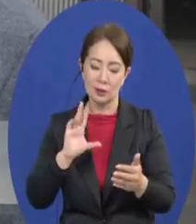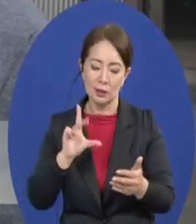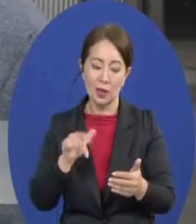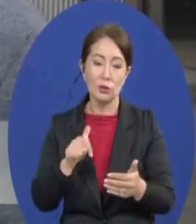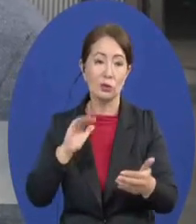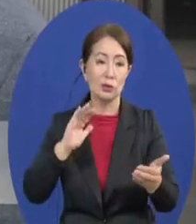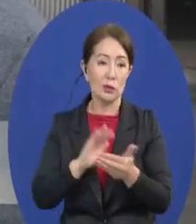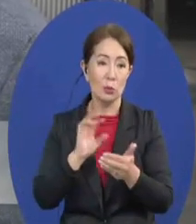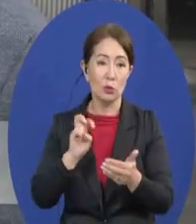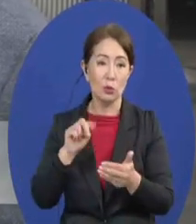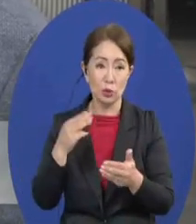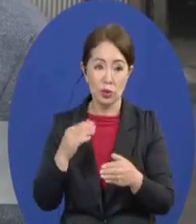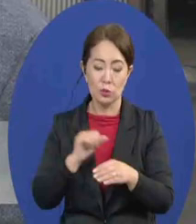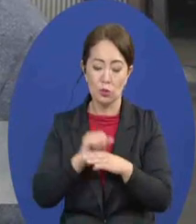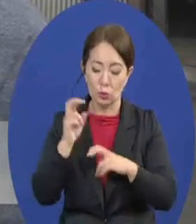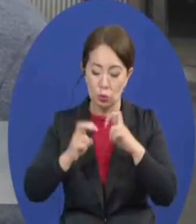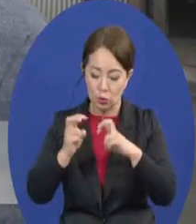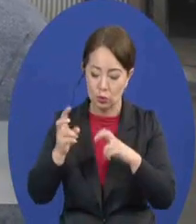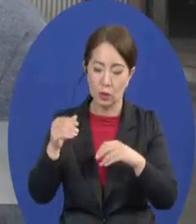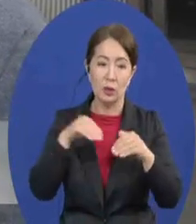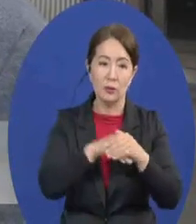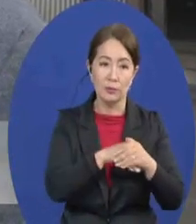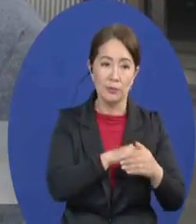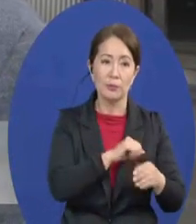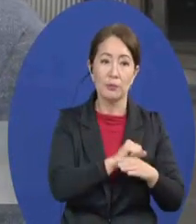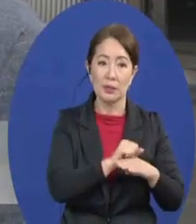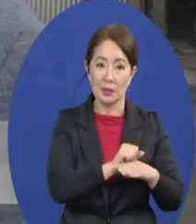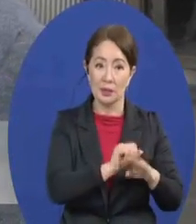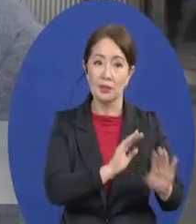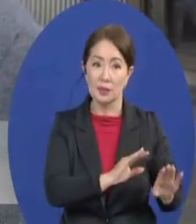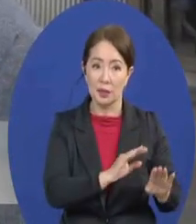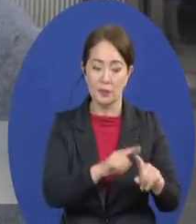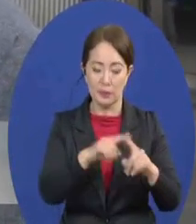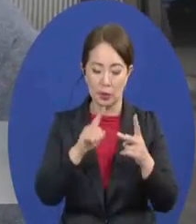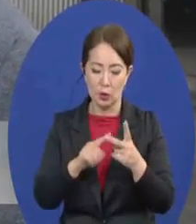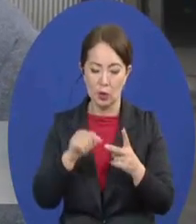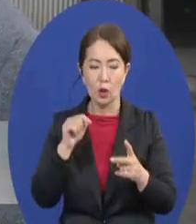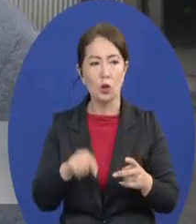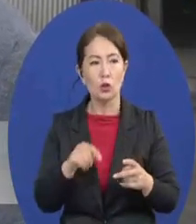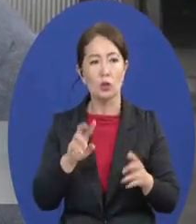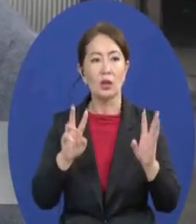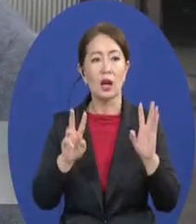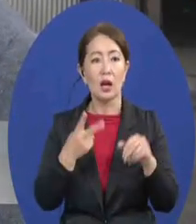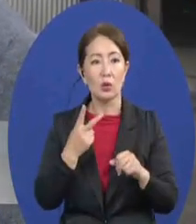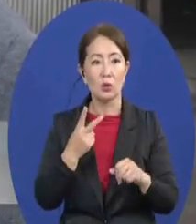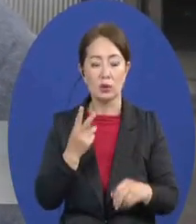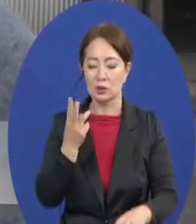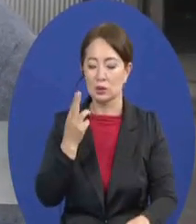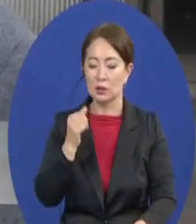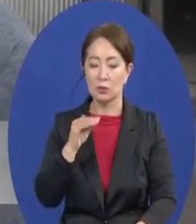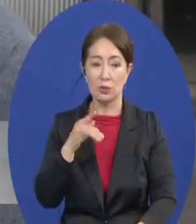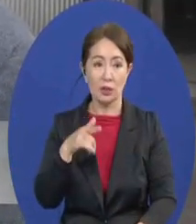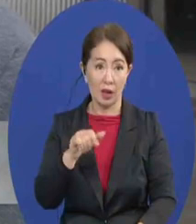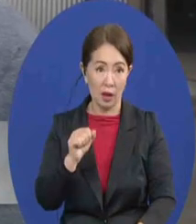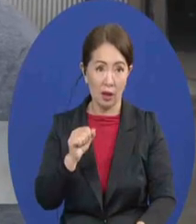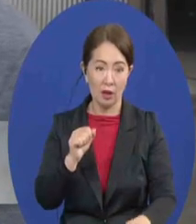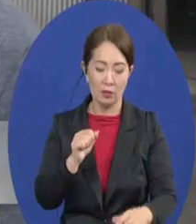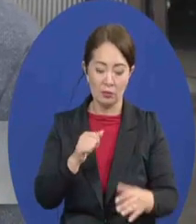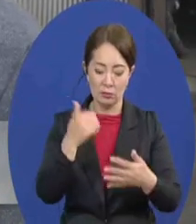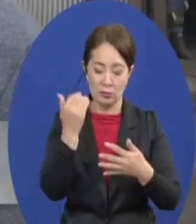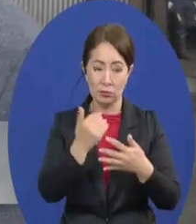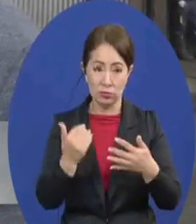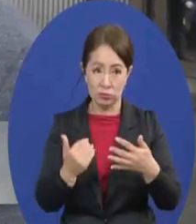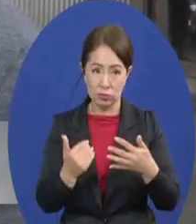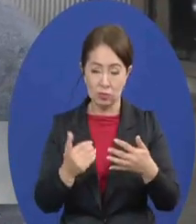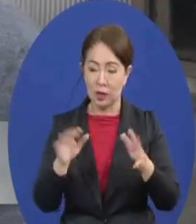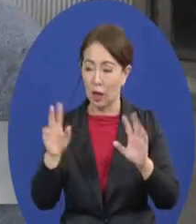шахмал төс үйлдвэрлэлд нөөцөнд бэлтгэгдсэн. За өнөөдөр бол 12 дамжлаг баруун үйлдвэр дээр явахаас бол 6 дамжлаг